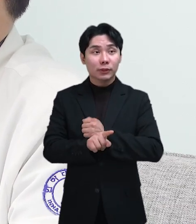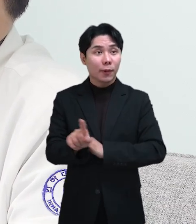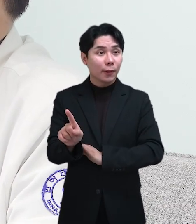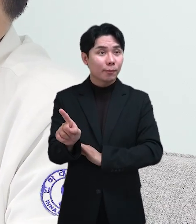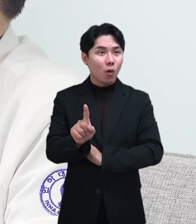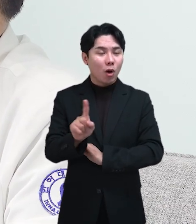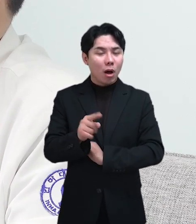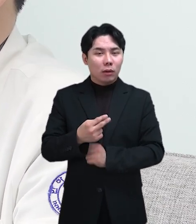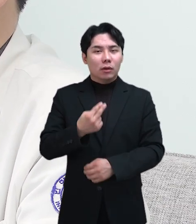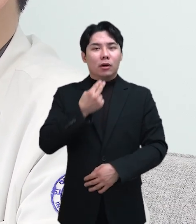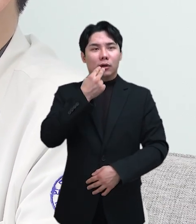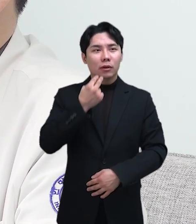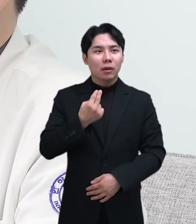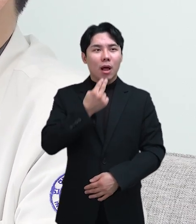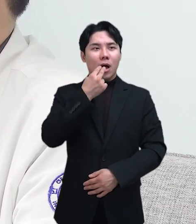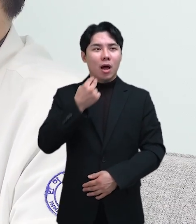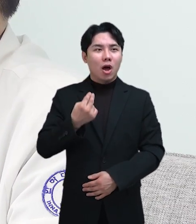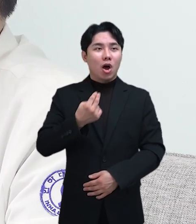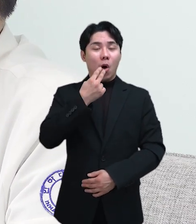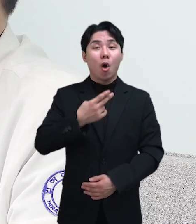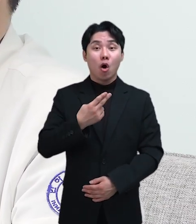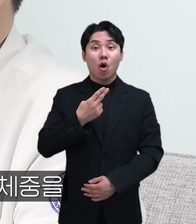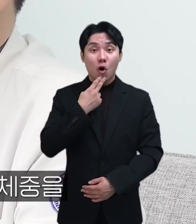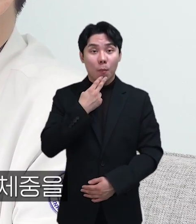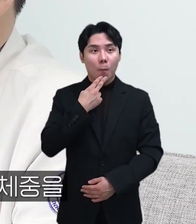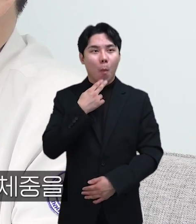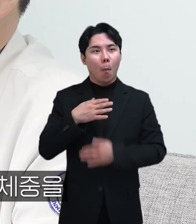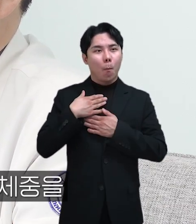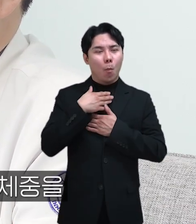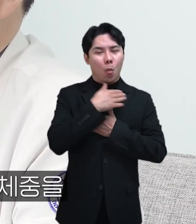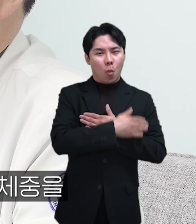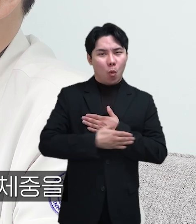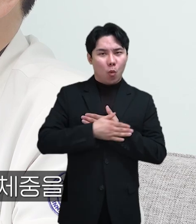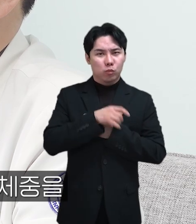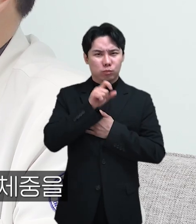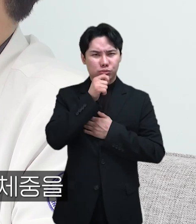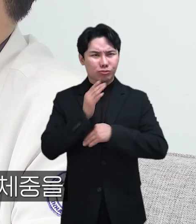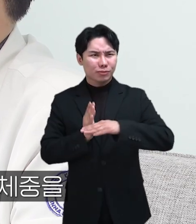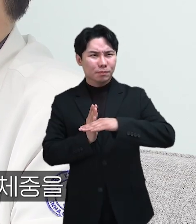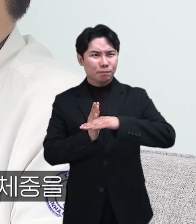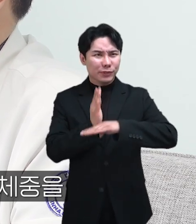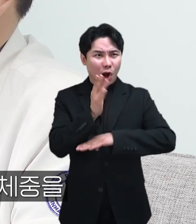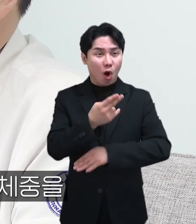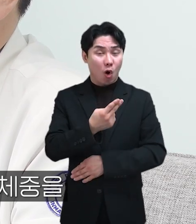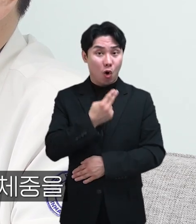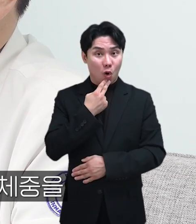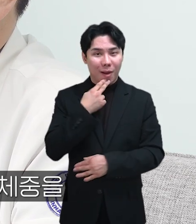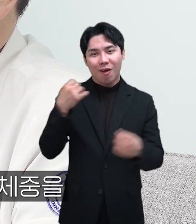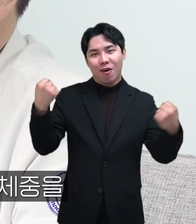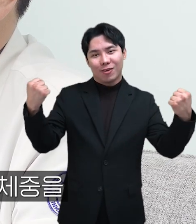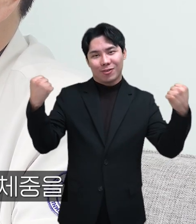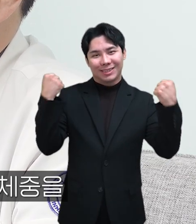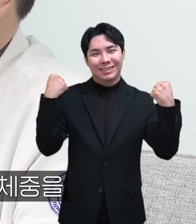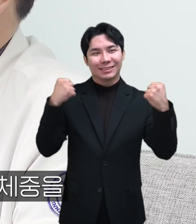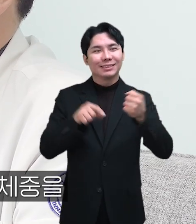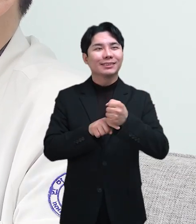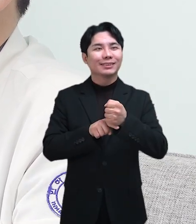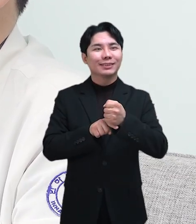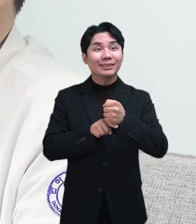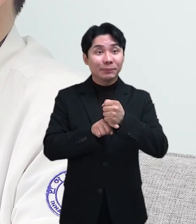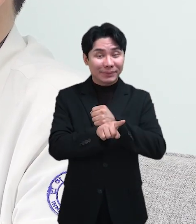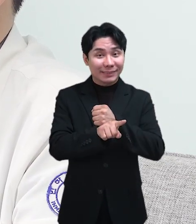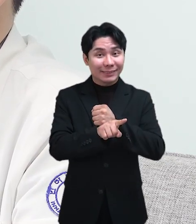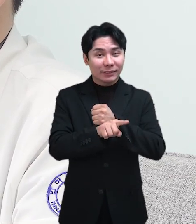하는 분들께서 숨이 차지 않고 몸에 과체중, 수분이 과잉이 되지 않은 그런 상태의